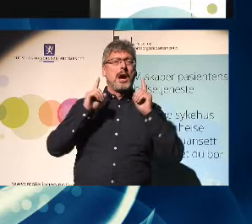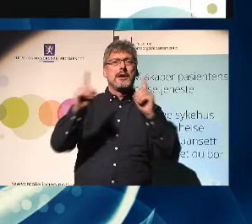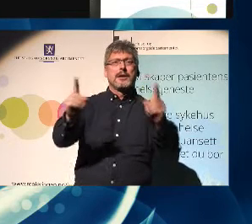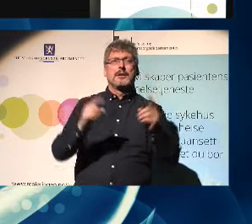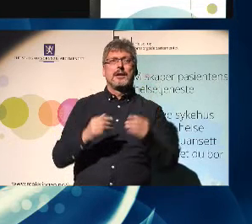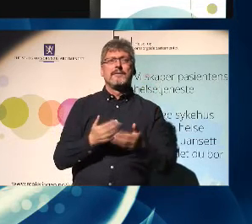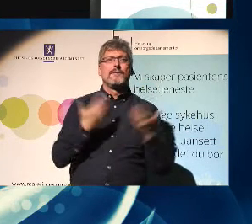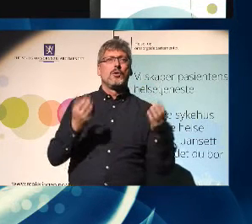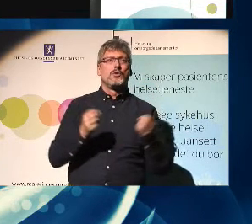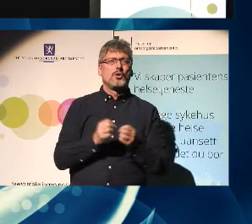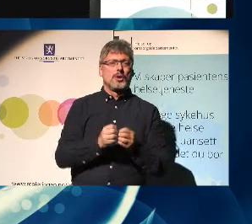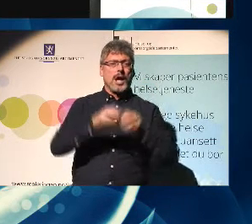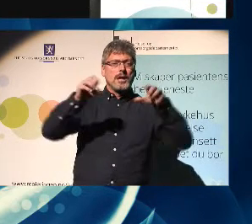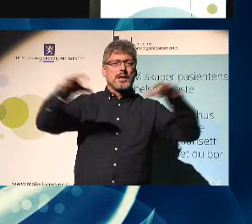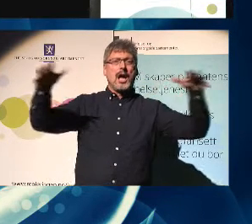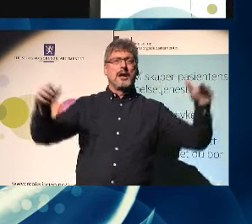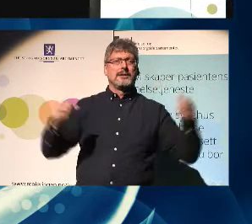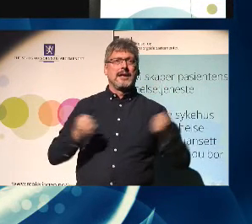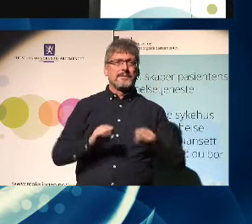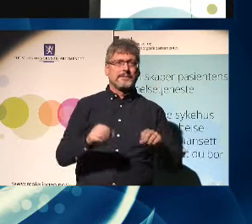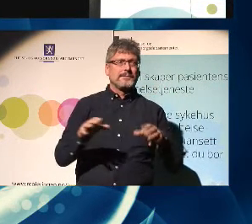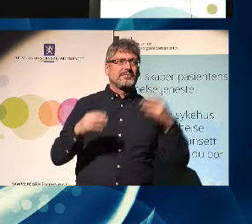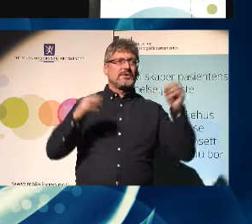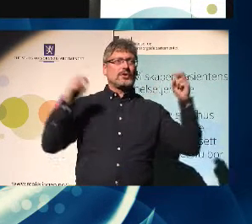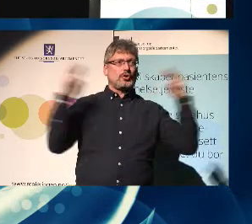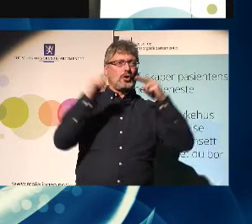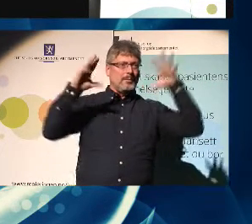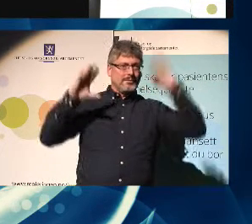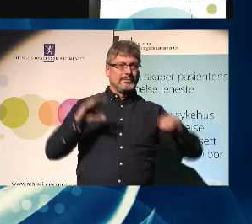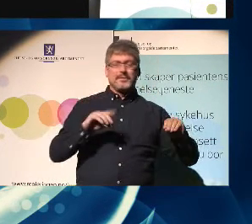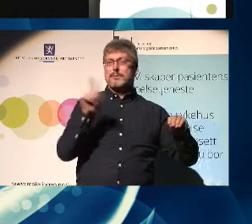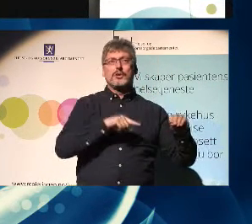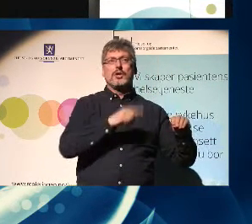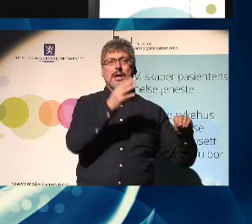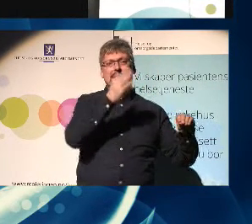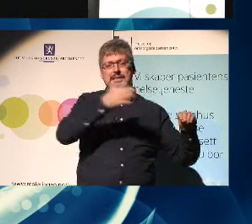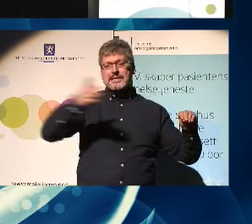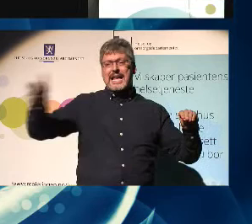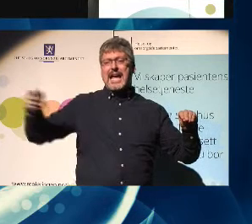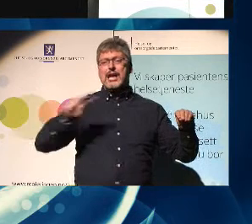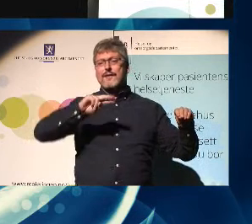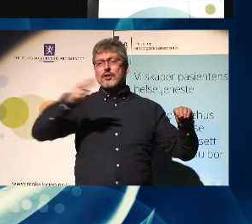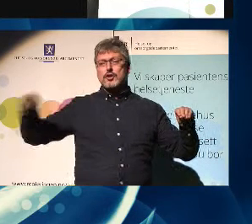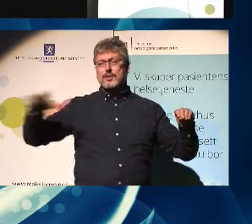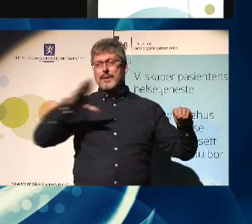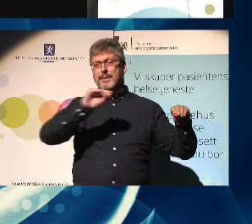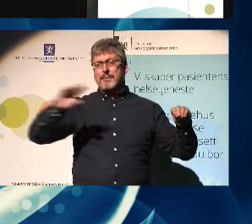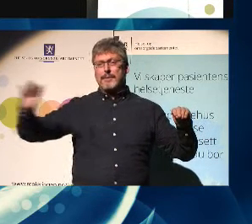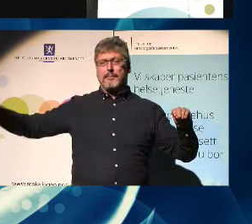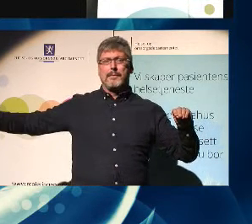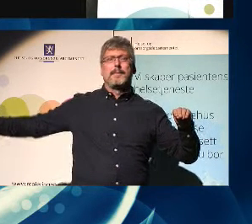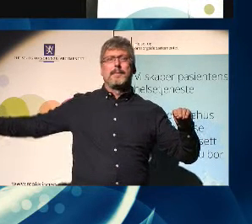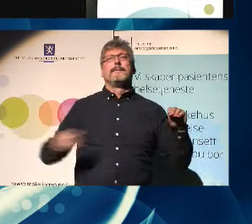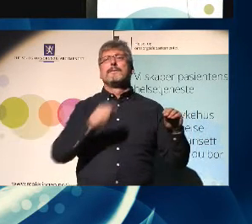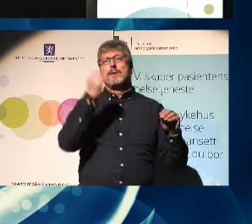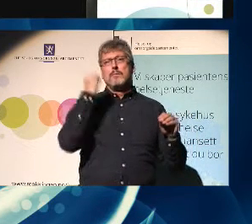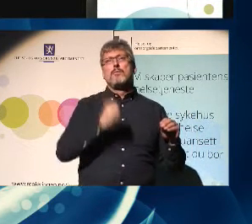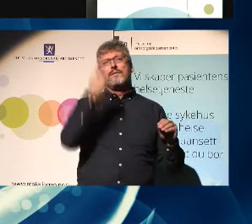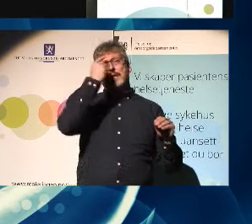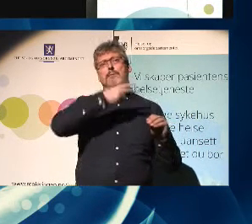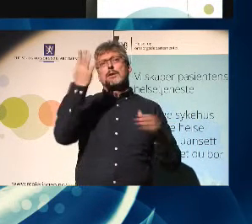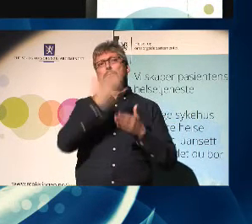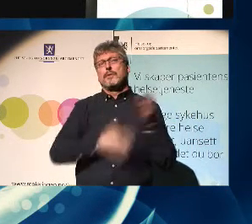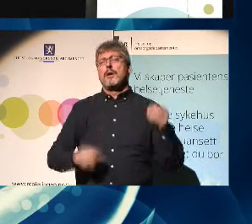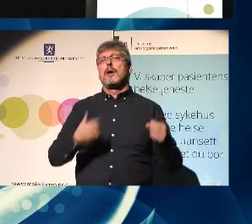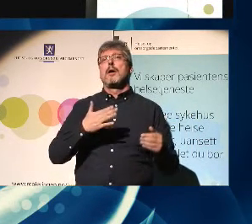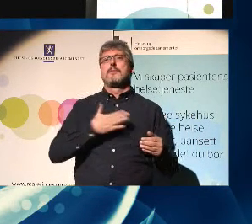sånne kaskadeeffekter som vi sier, at tar du strømmen, så det en hel serie av systemer som går ned, da må vi tenke annerledes. Og